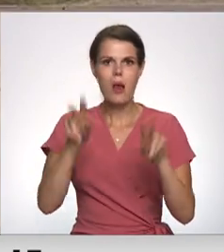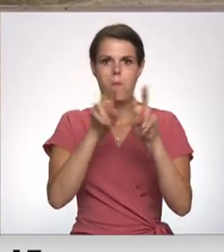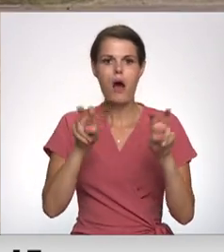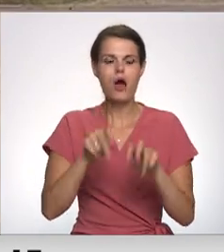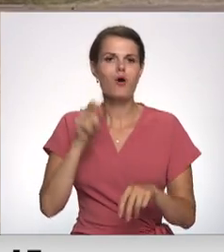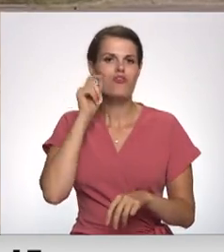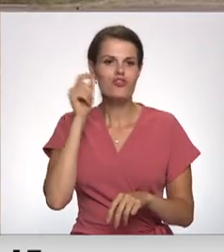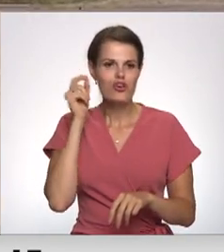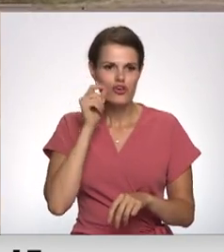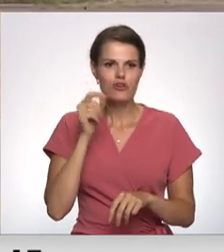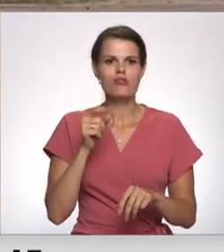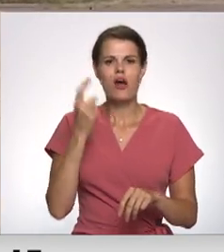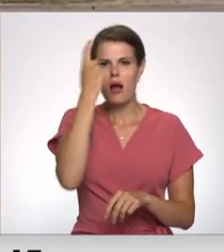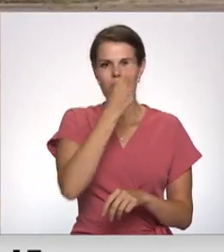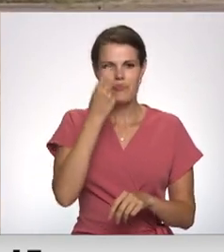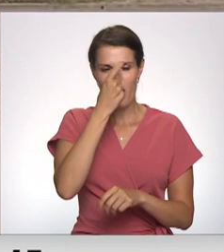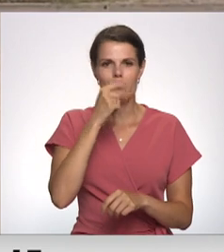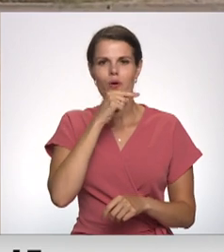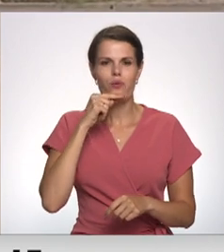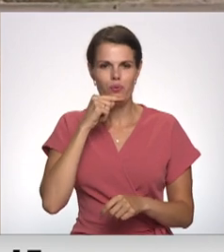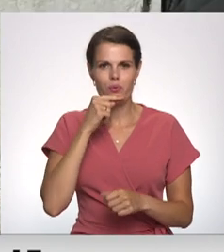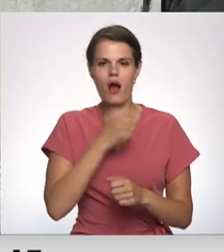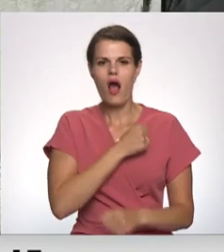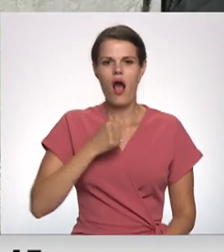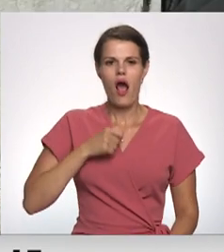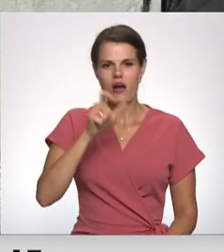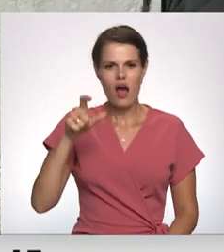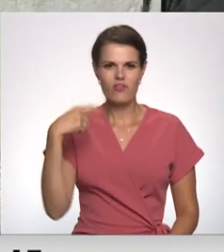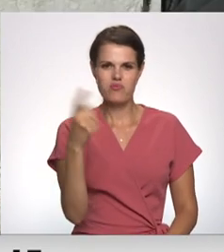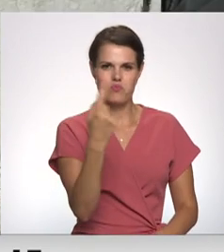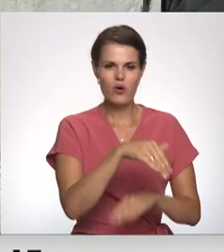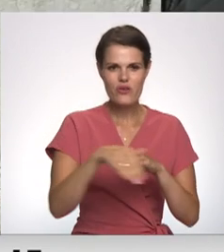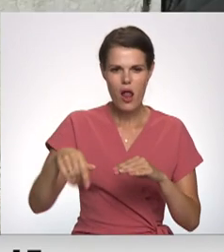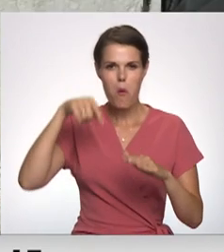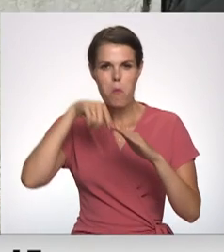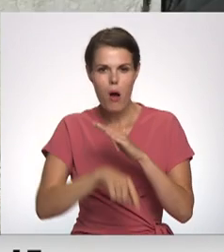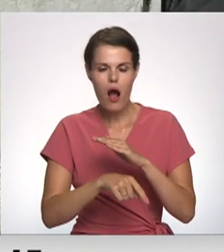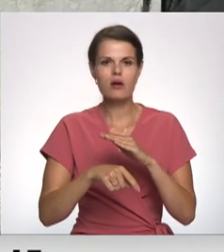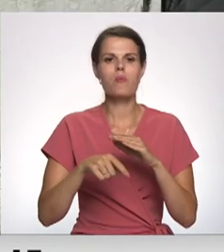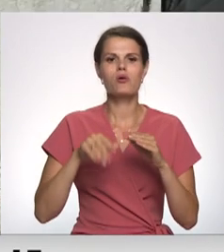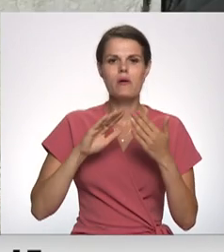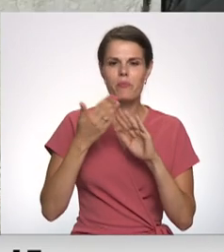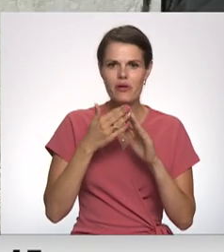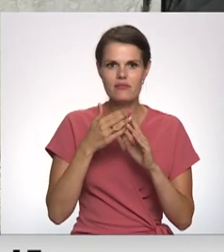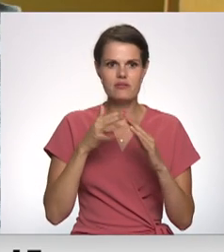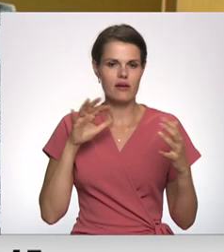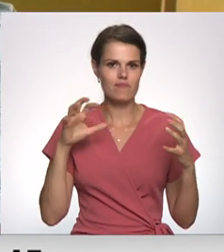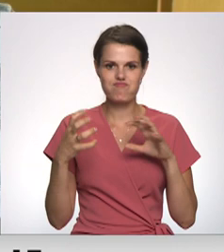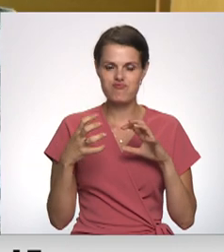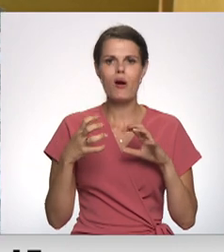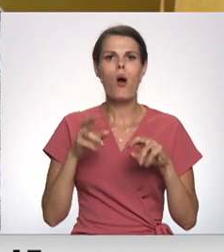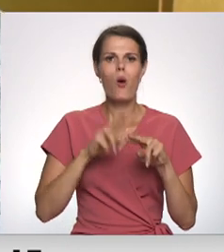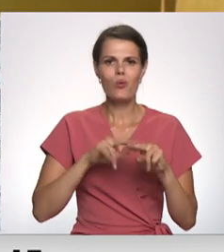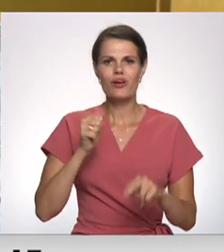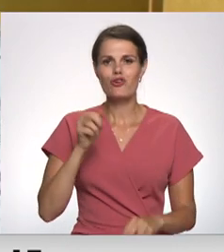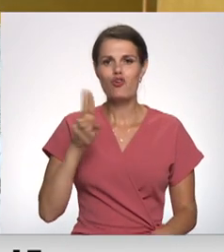vīrieši, kā piedzērušies krievu karavīri ālējas uz ielas, kā pavadīts laiks pagrabos, kā pilsēta pamazām sastingst. Igora